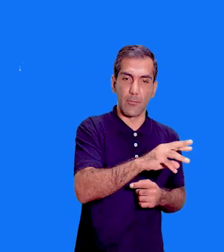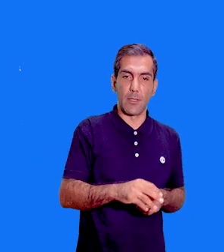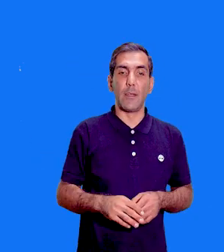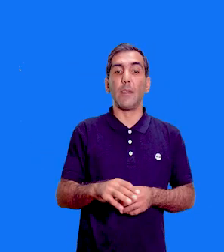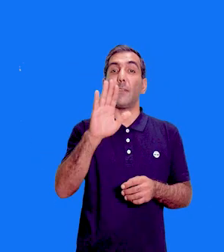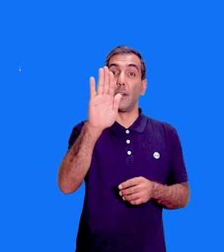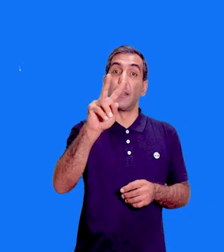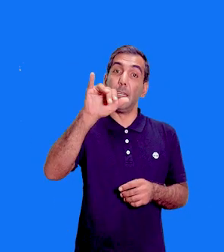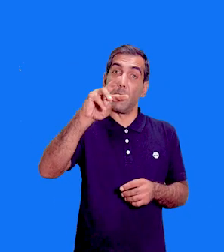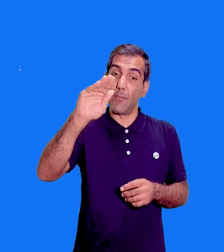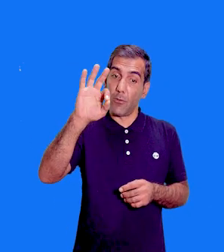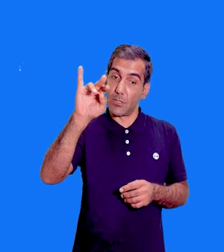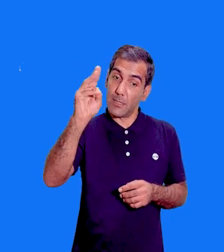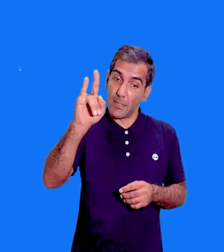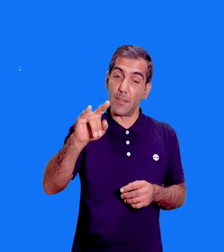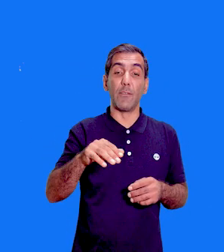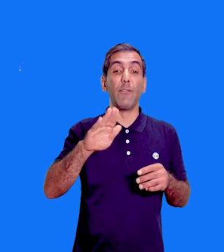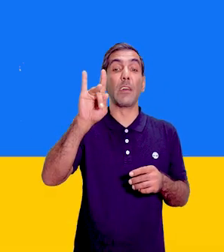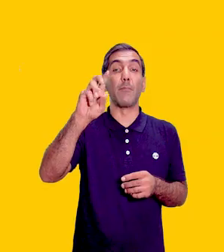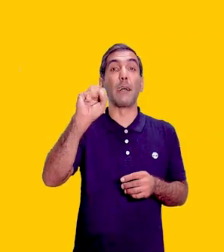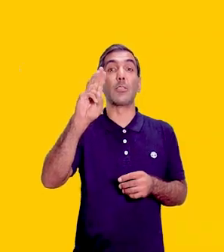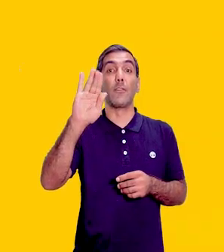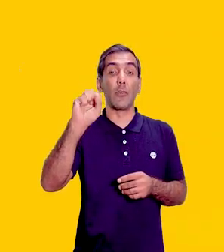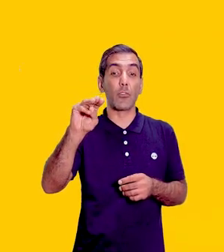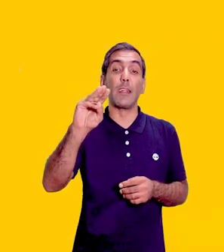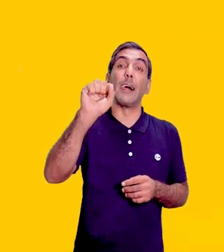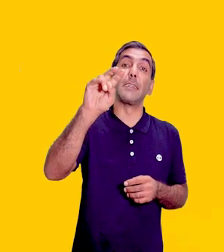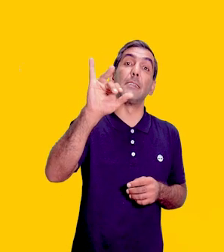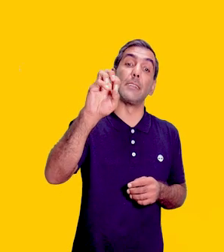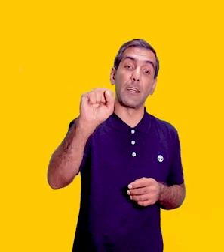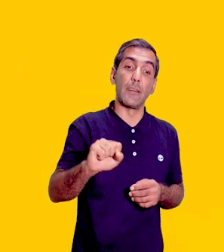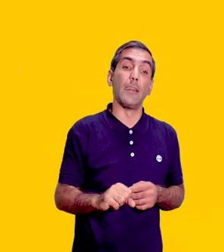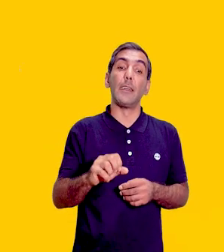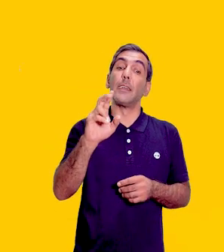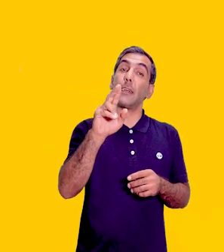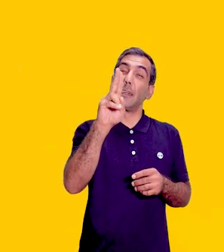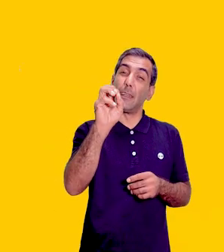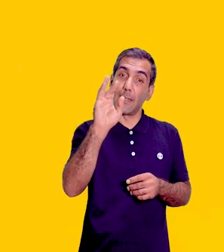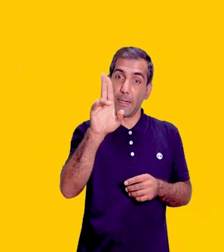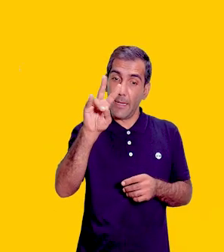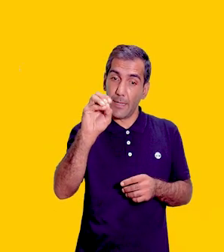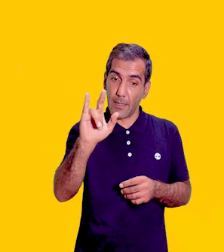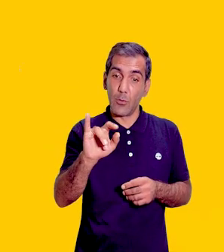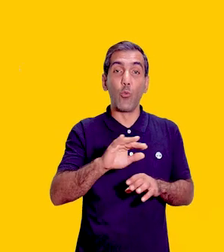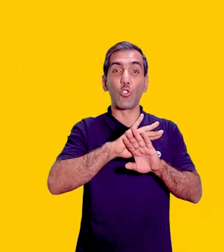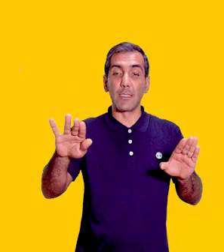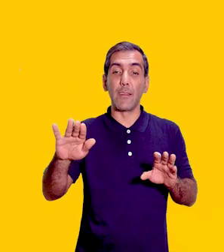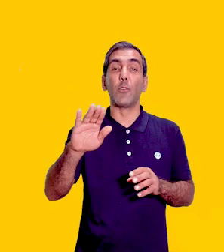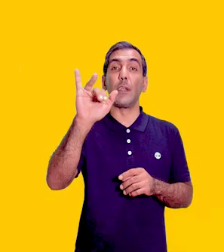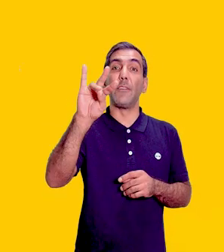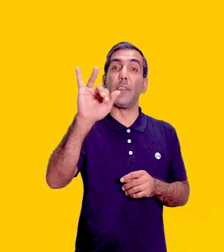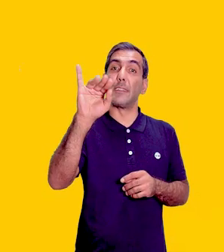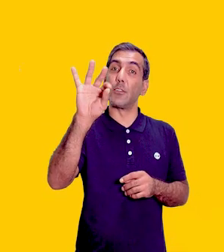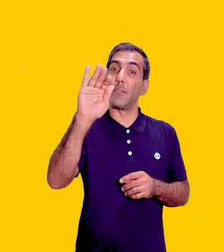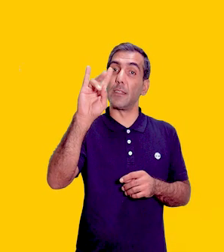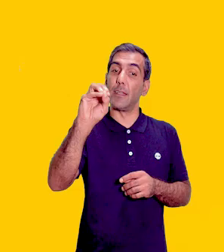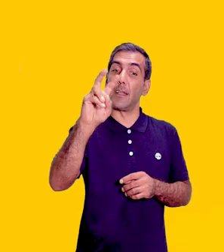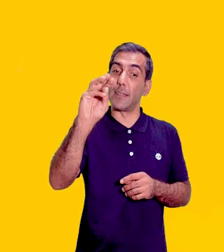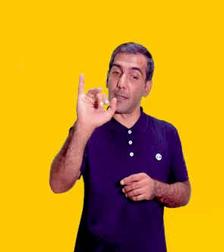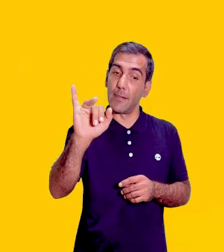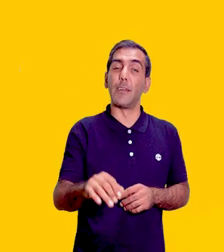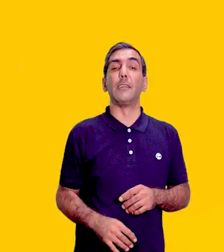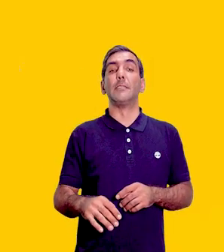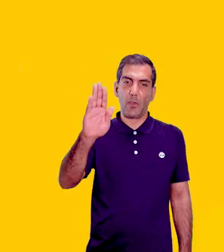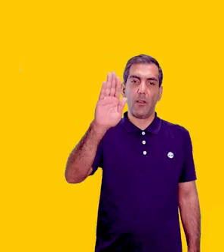hammamda, günnölük ara gatnaşykda. Immun ulgam 3 esasy öýjükden düzülýär. T limfositler